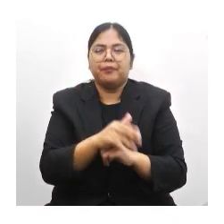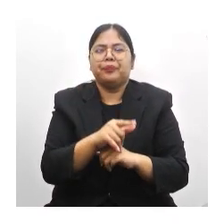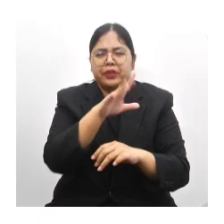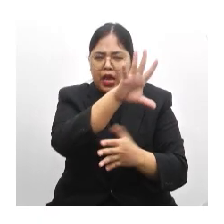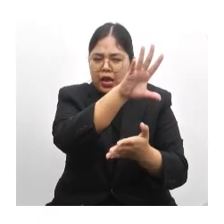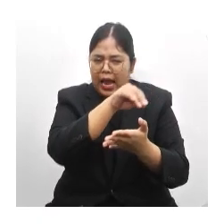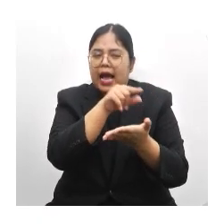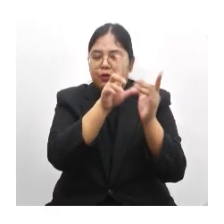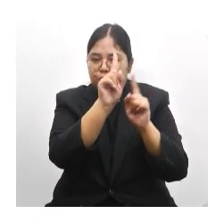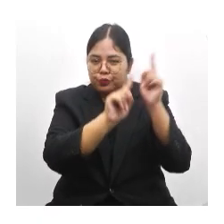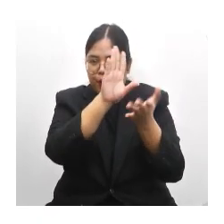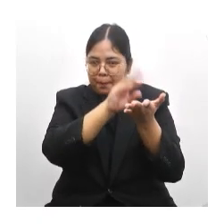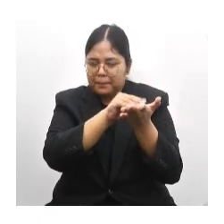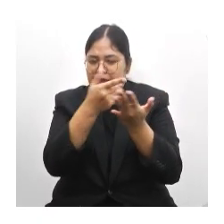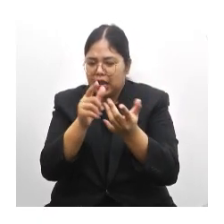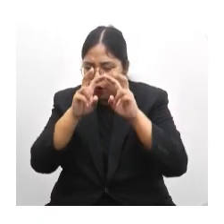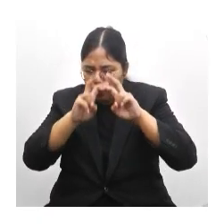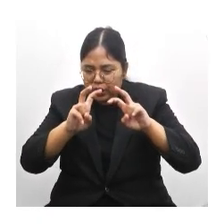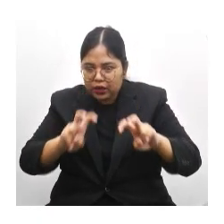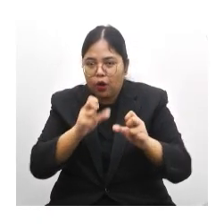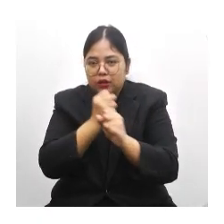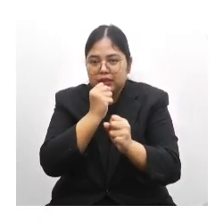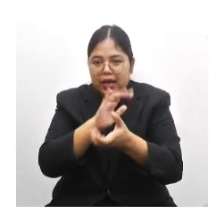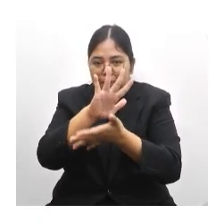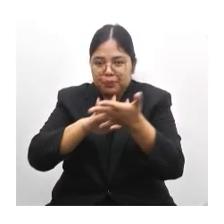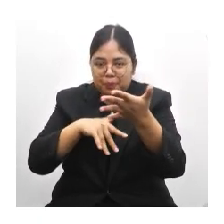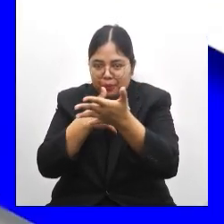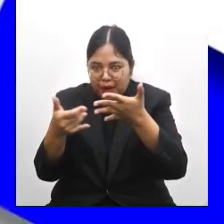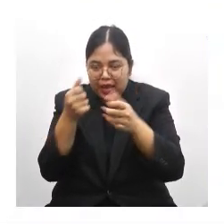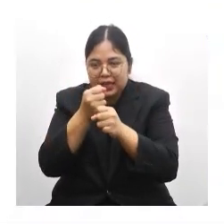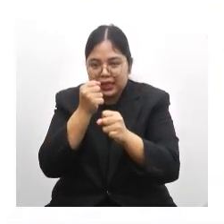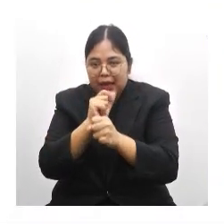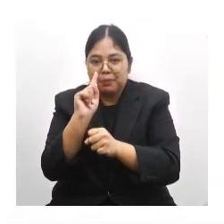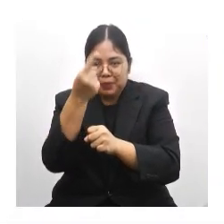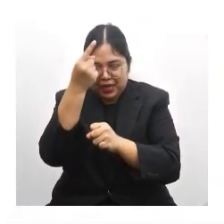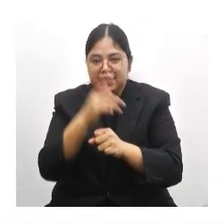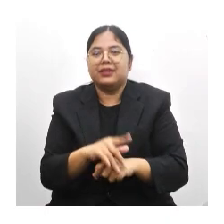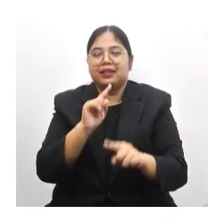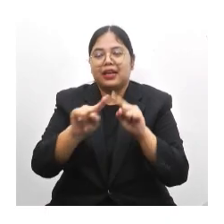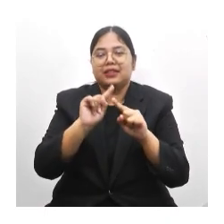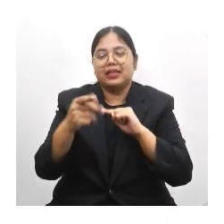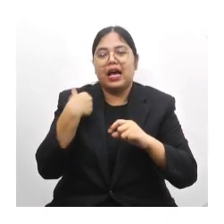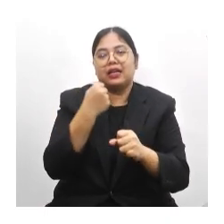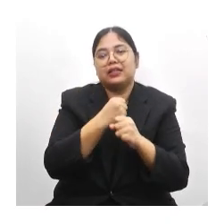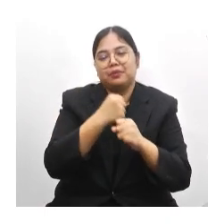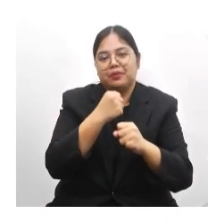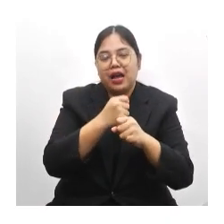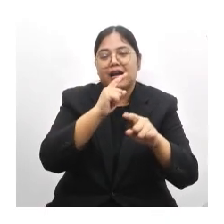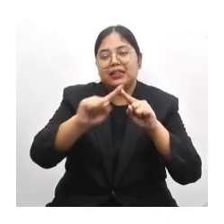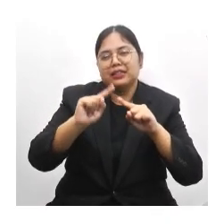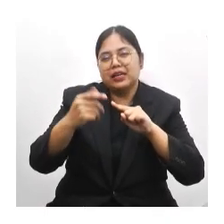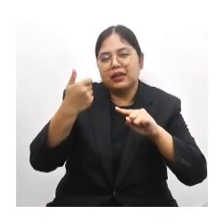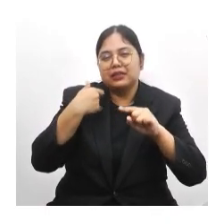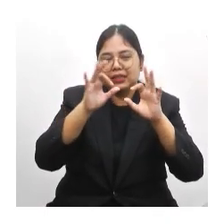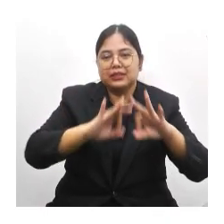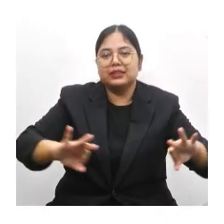ใช้วิเคราะห์ในการจัดทำกระบวนการที่เรียกว่า process กระบวนการพัฒนางาน process ถือเป็นองค์ประ